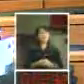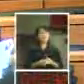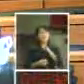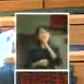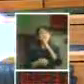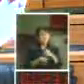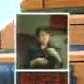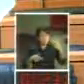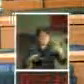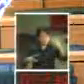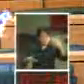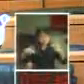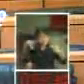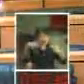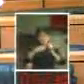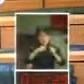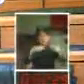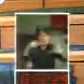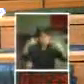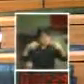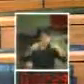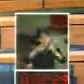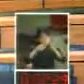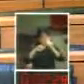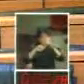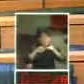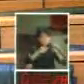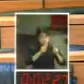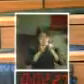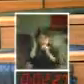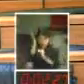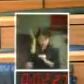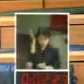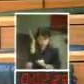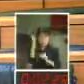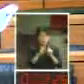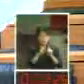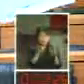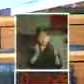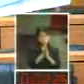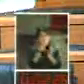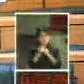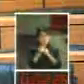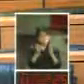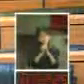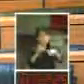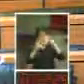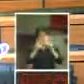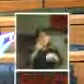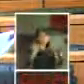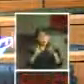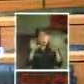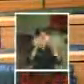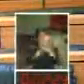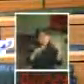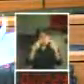ล้อง CCTV ซึ่งอยู่ในพื้นที่นี่ 3,000 กว่ากล้องเนี่ยเหมือนตาสับปะรดครับผู้คนที่ก่อการร้าย